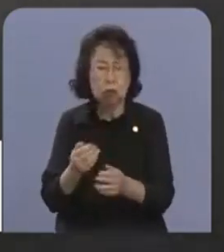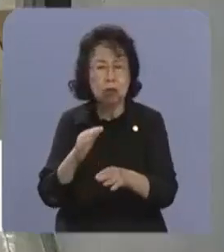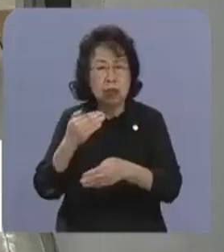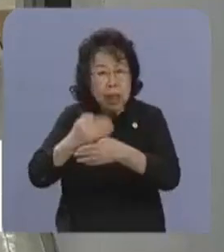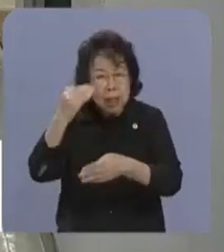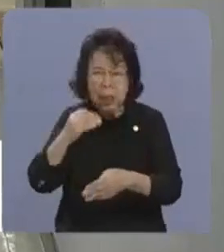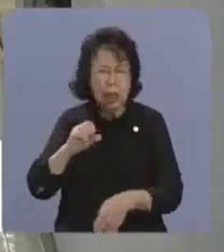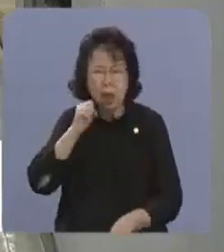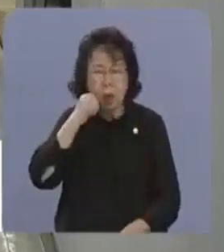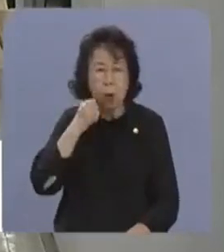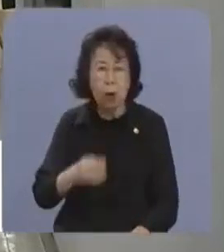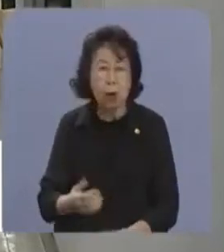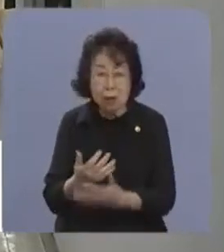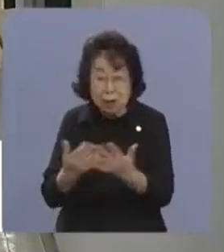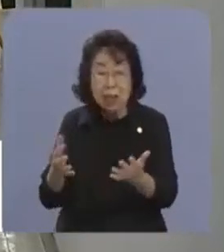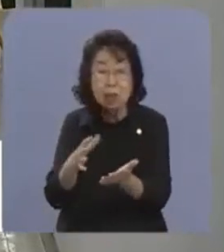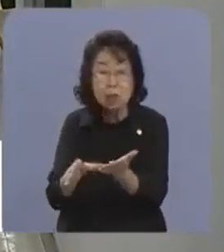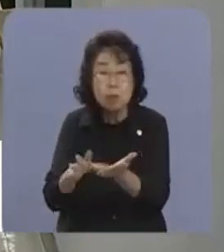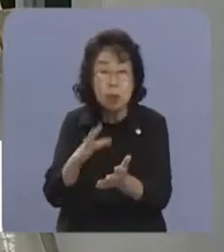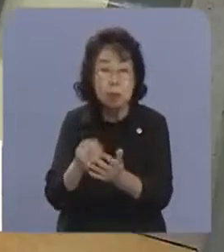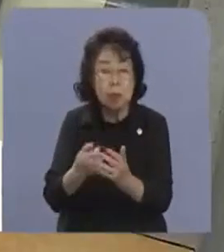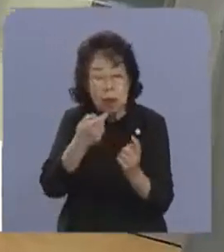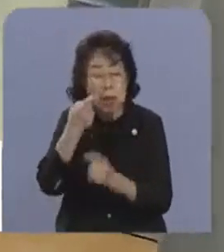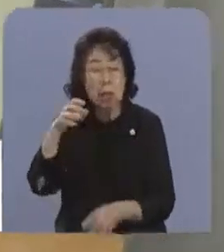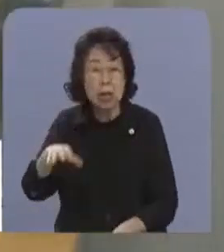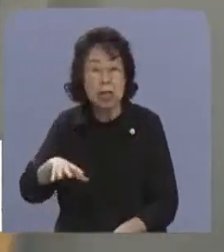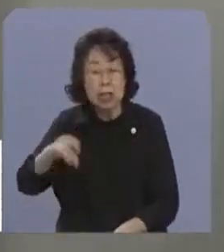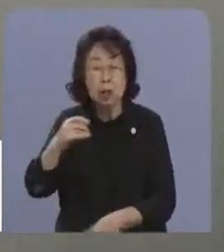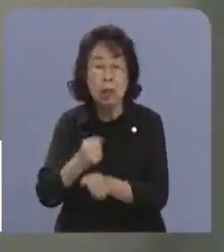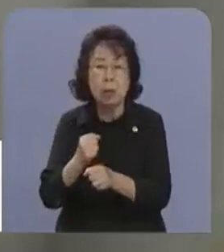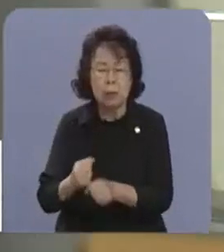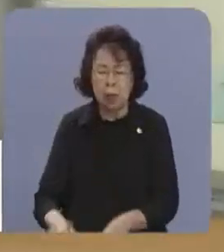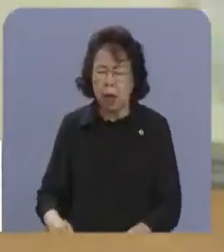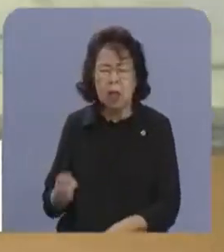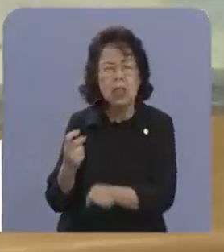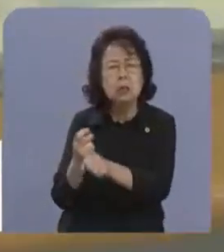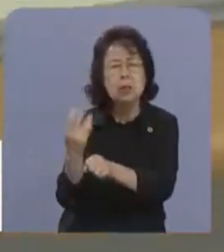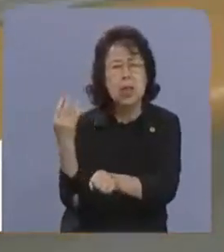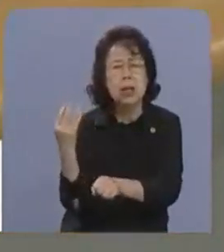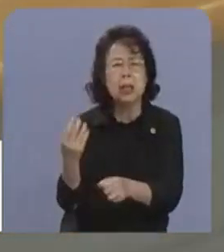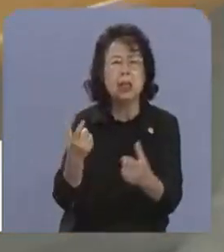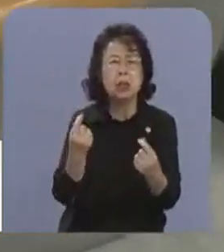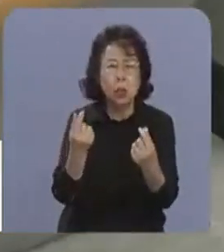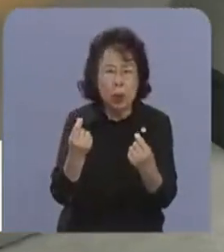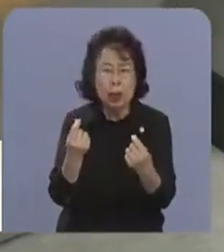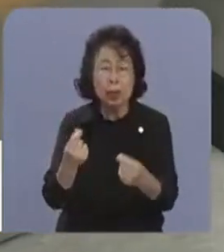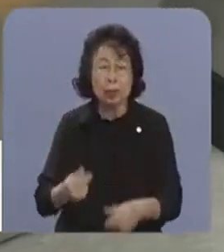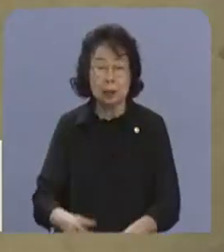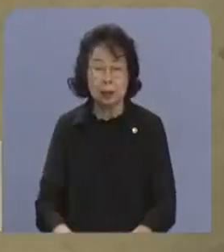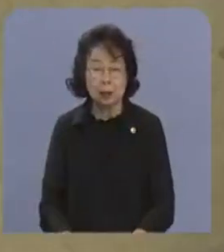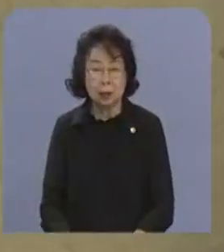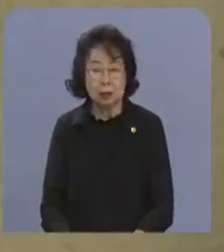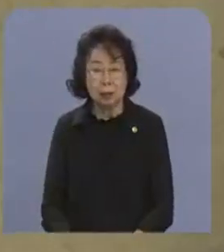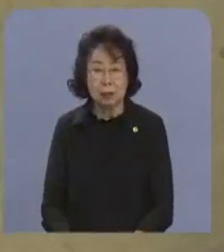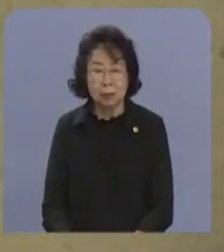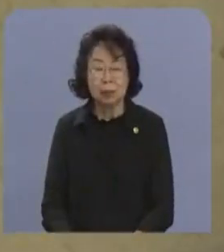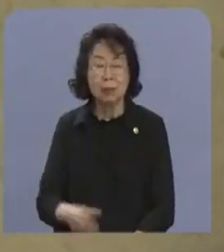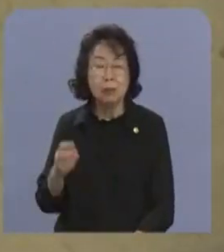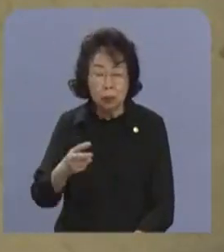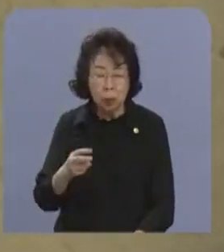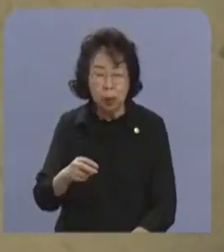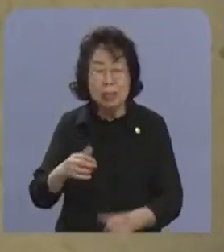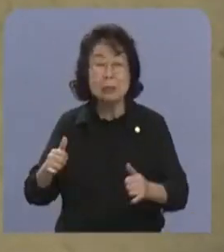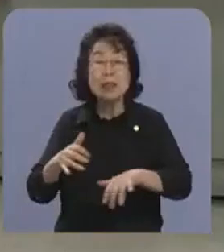어렵습니다. 전시물 역시 기념관이 처음 만들어진 24년 전과 크게 달라진 게 없습니다.